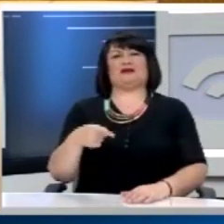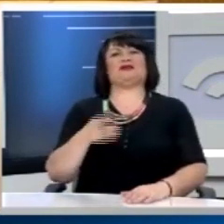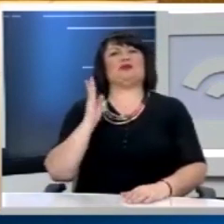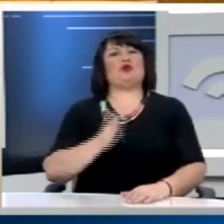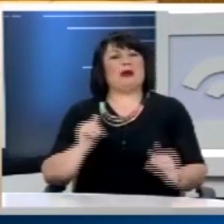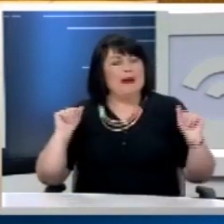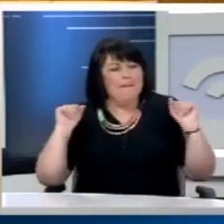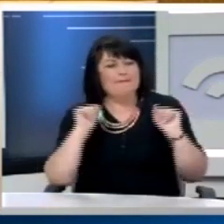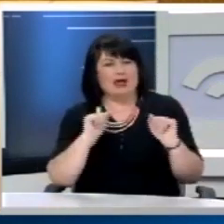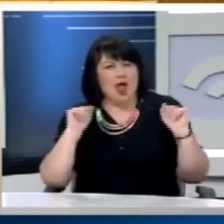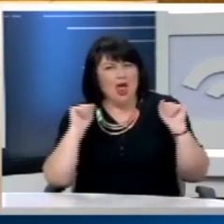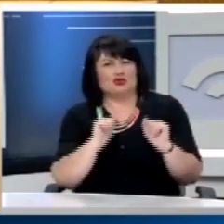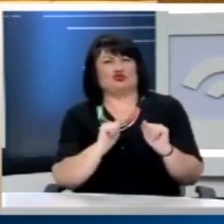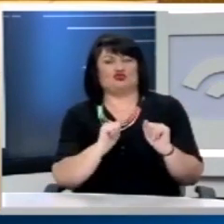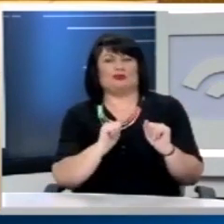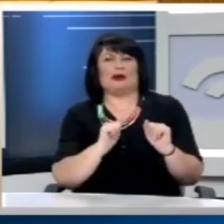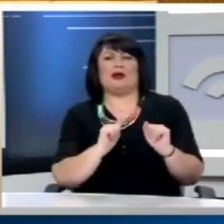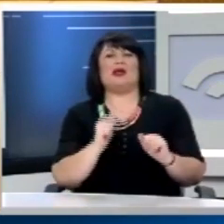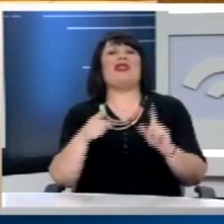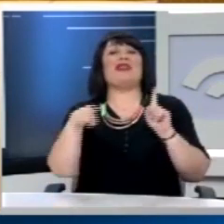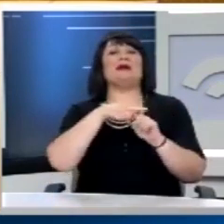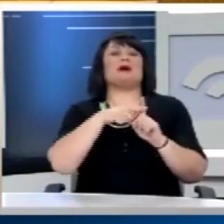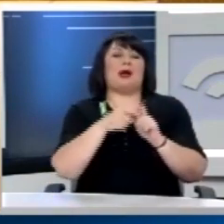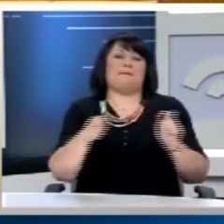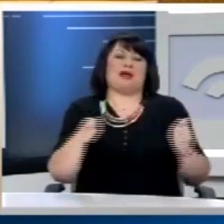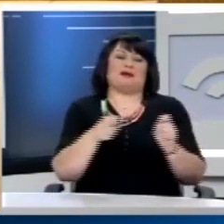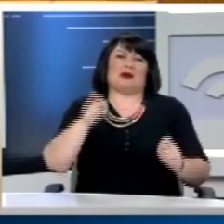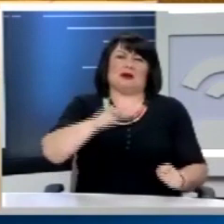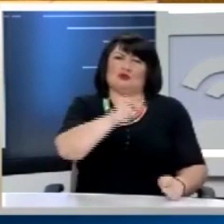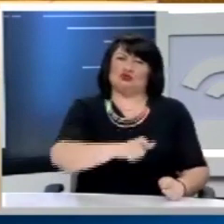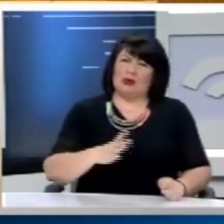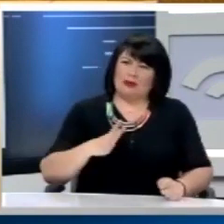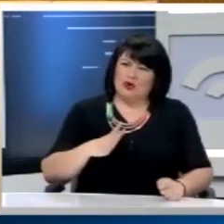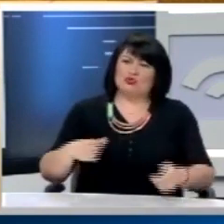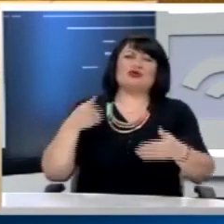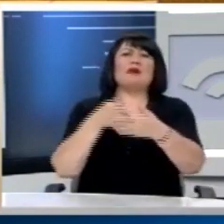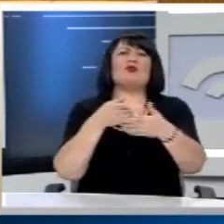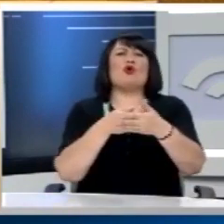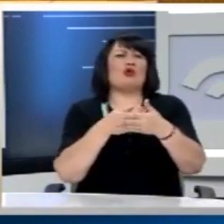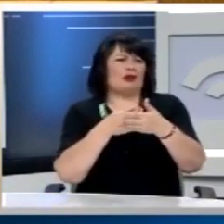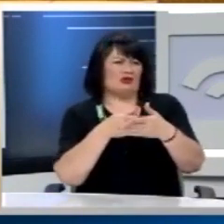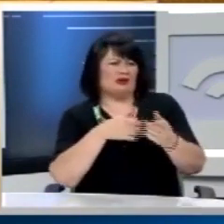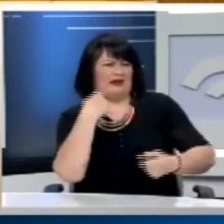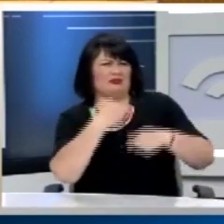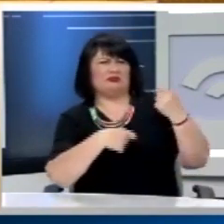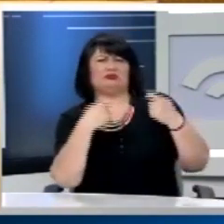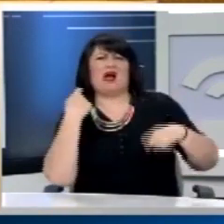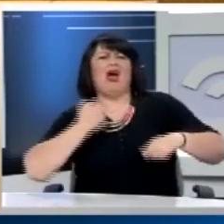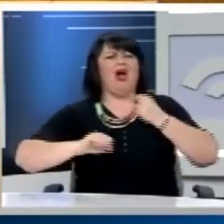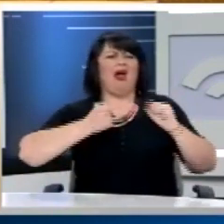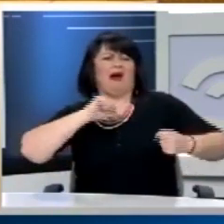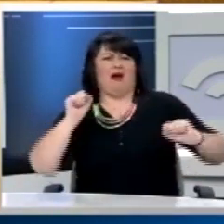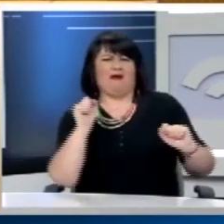ασκήσει πίεση με θετικά μέτρα για το λαό, να βάλει εμπόδια σε αντιδραστικά μέτρα της κυβέρνησης,